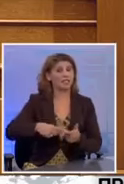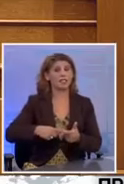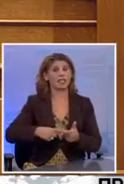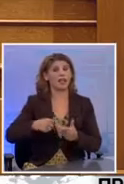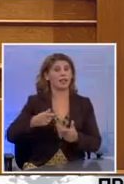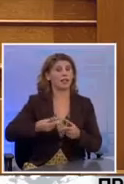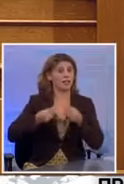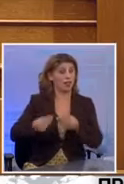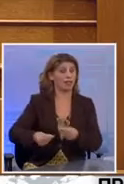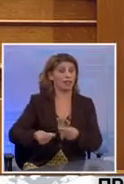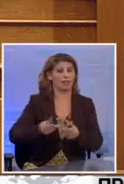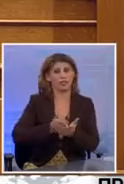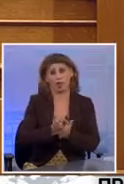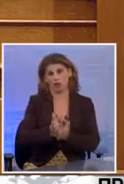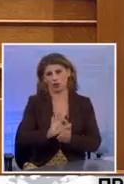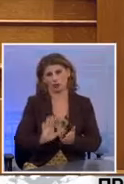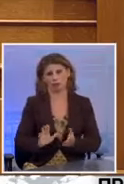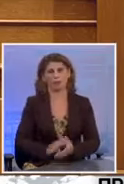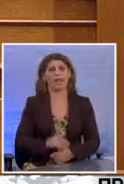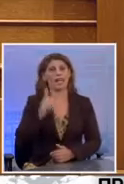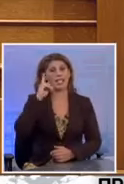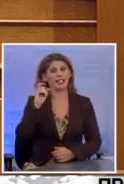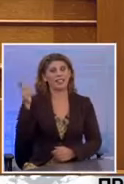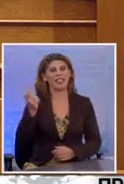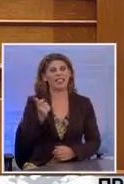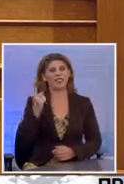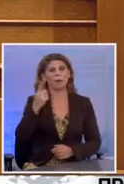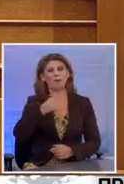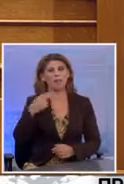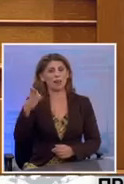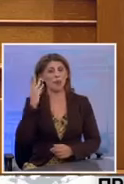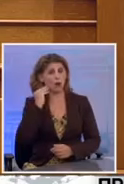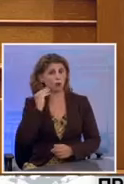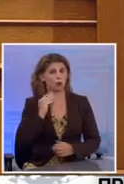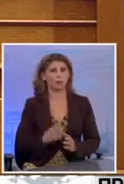δικαιοσύνη. Ξέρετε, θα δανειστώ μια φράση που άκουσα